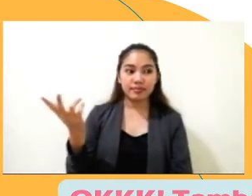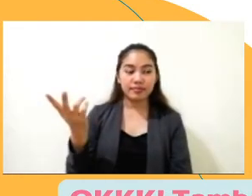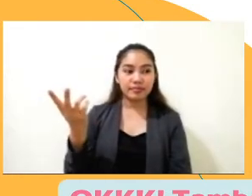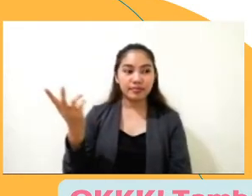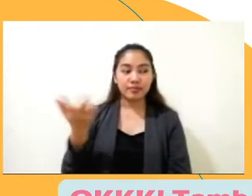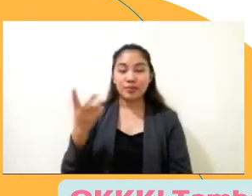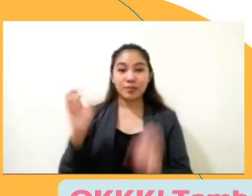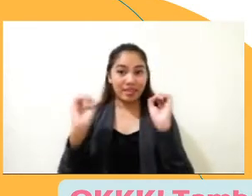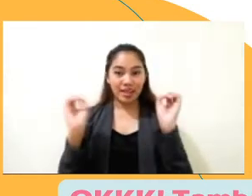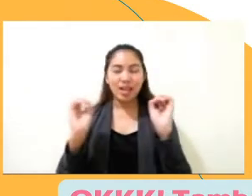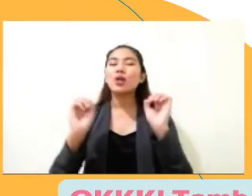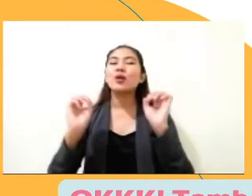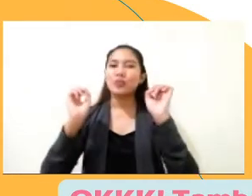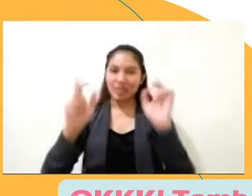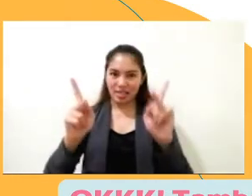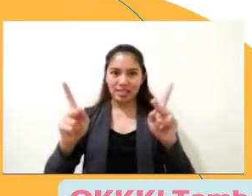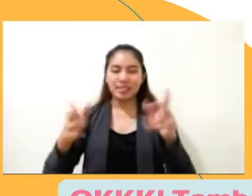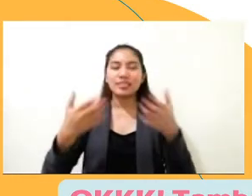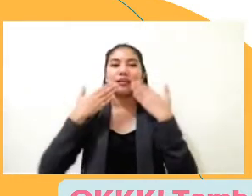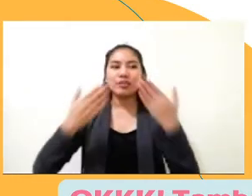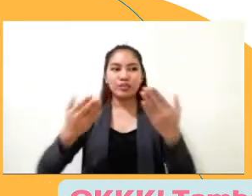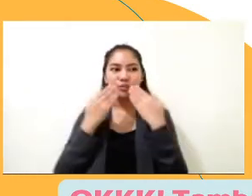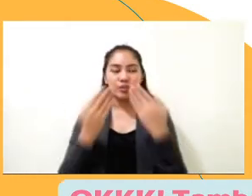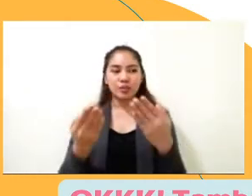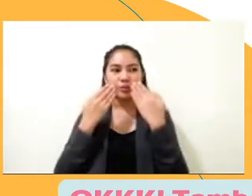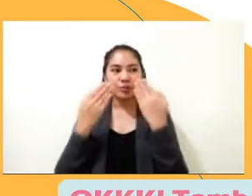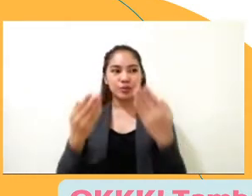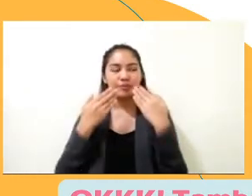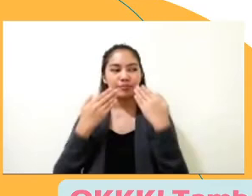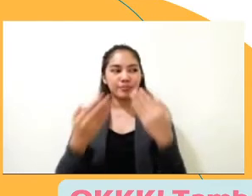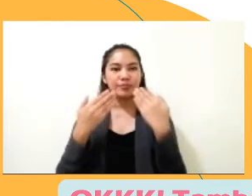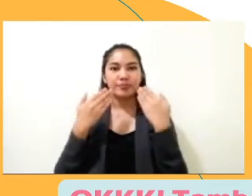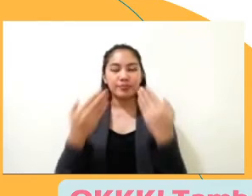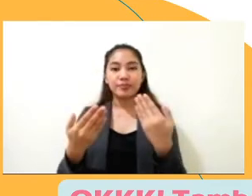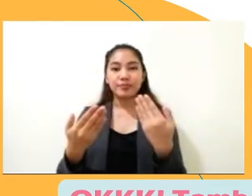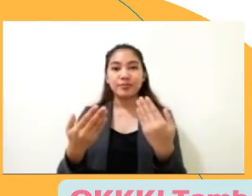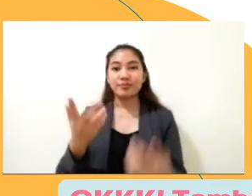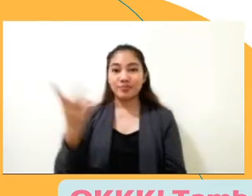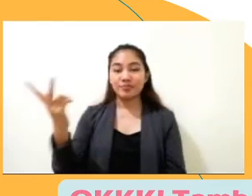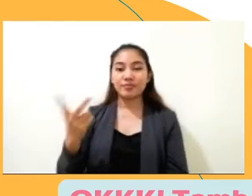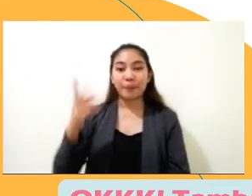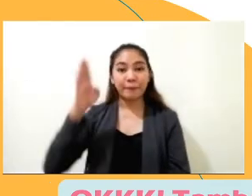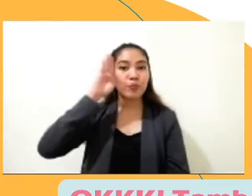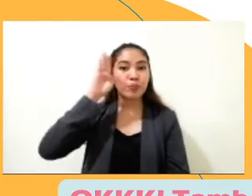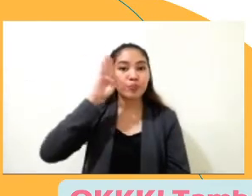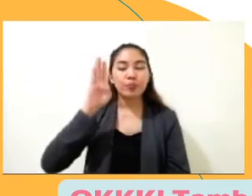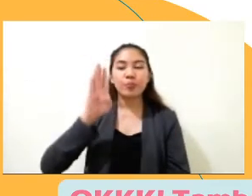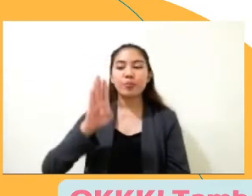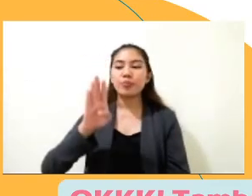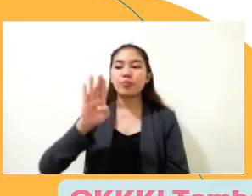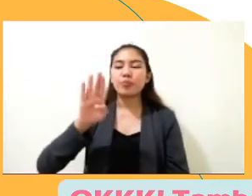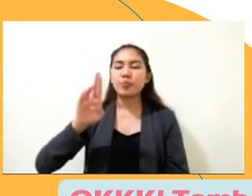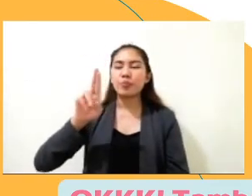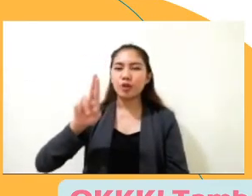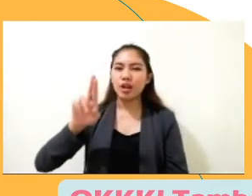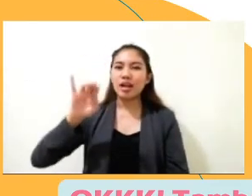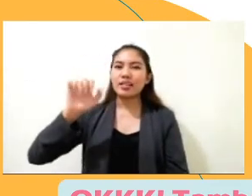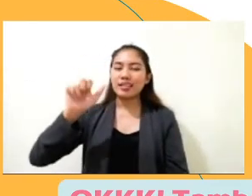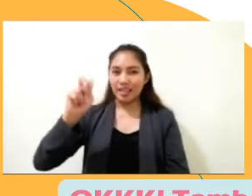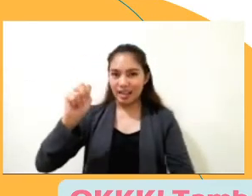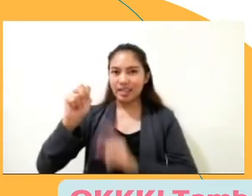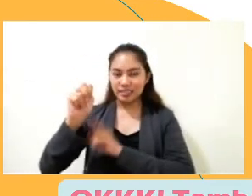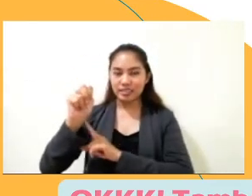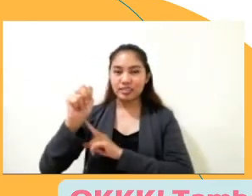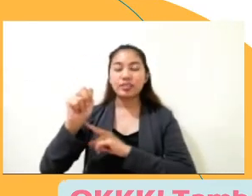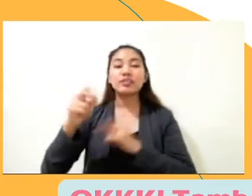Okay. Maraming salamat po kay Kuya Brian sa kanyang metaphorical presentation ng pagbunlad